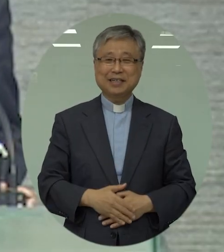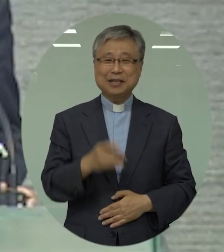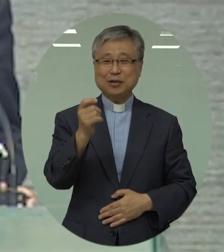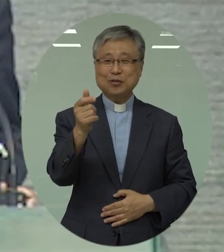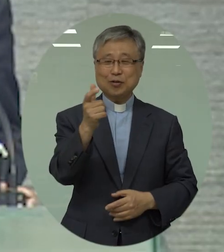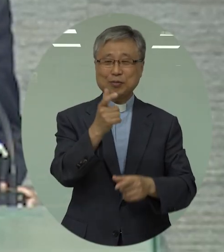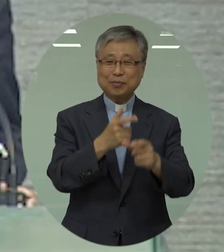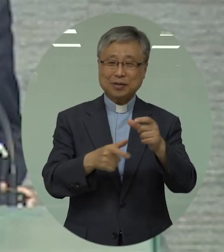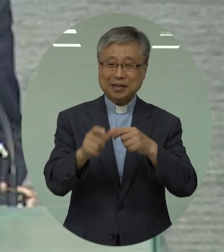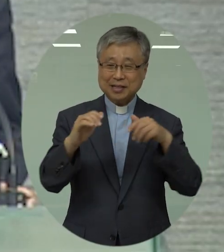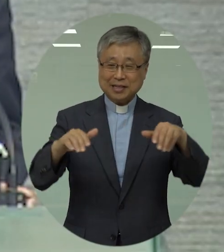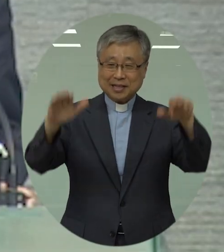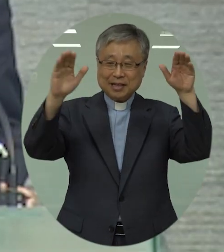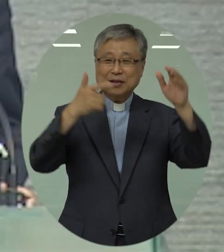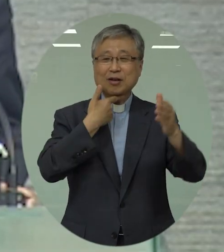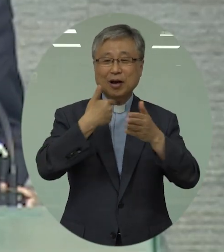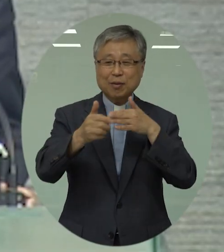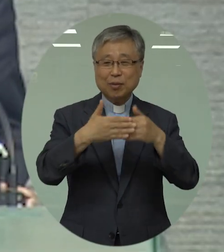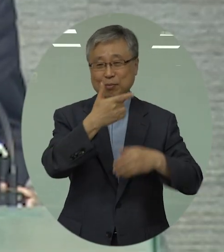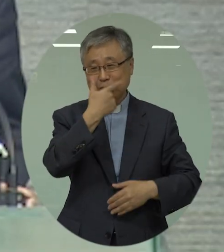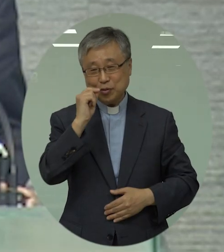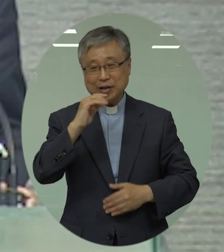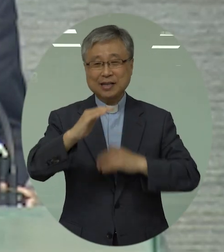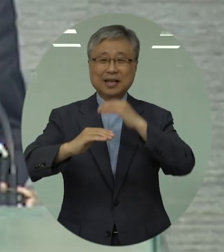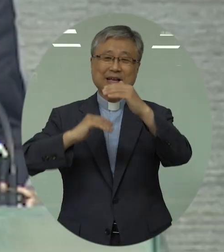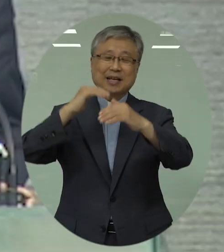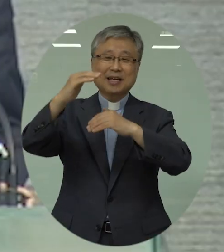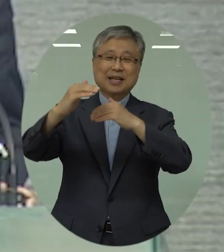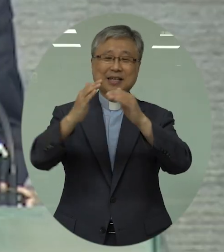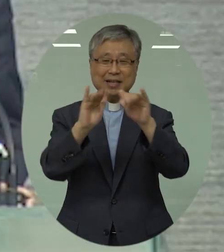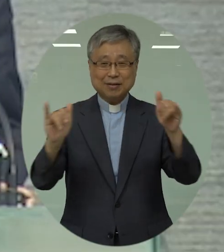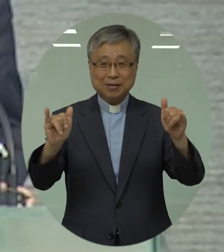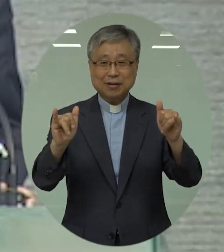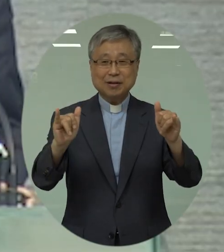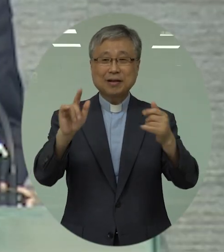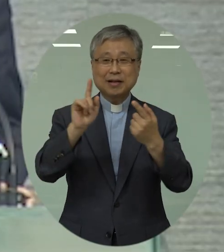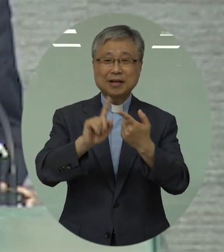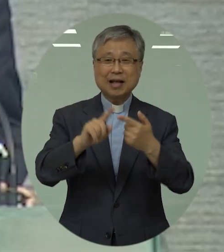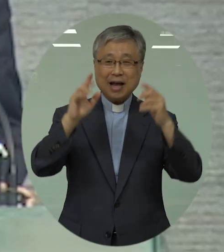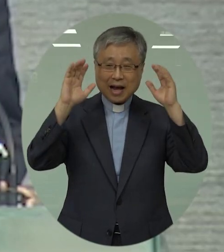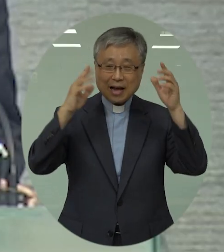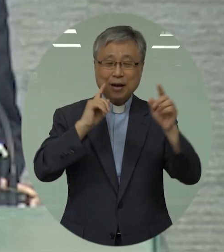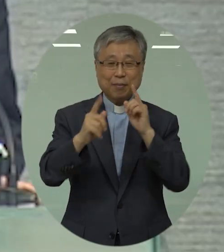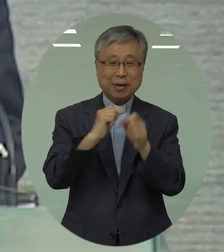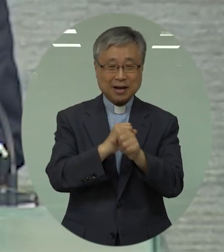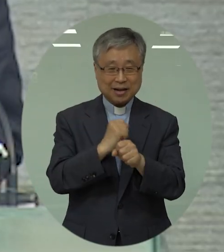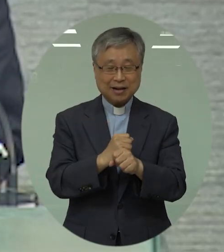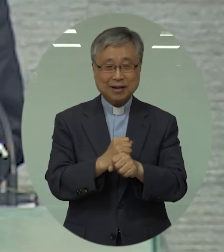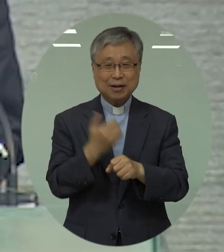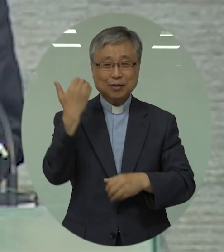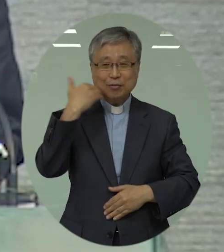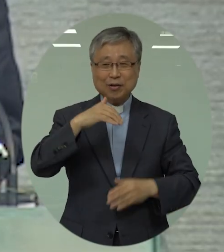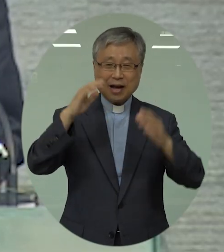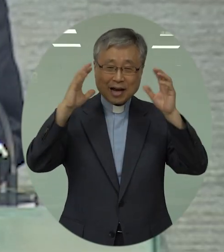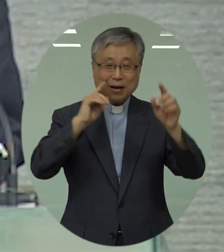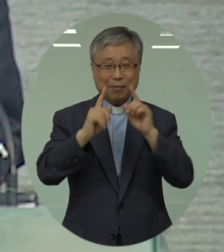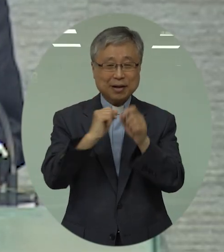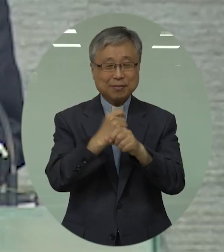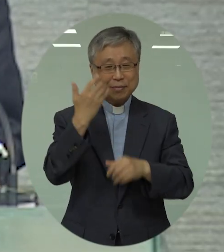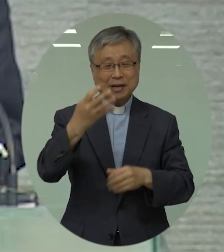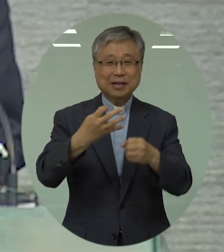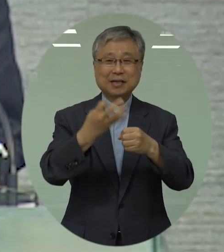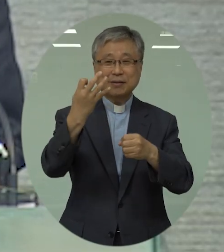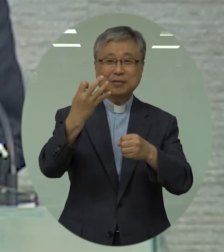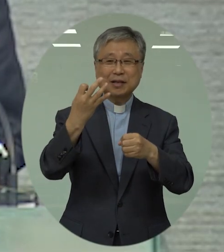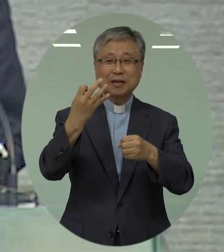조금 자라난 그러나 경험이 미숙한 단계의 사람을 가리켜서 아이라고 하는 것이에요. 근데 누가 아이라고 그랬습니까?